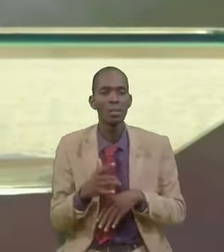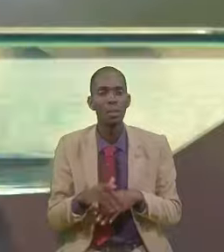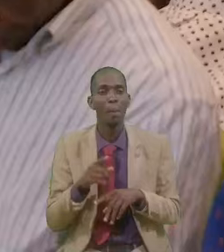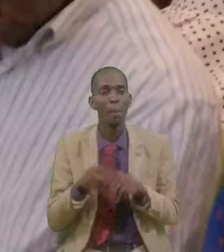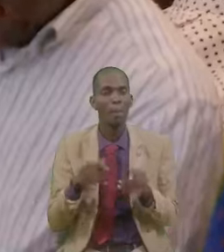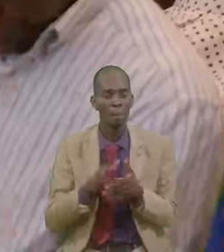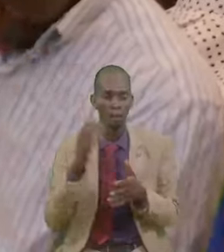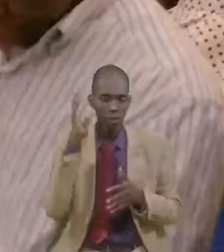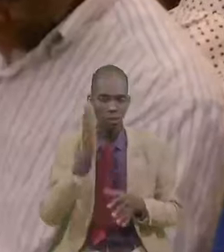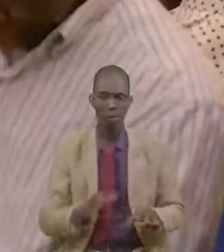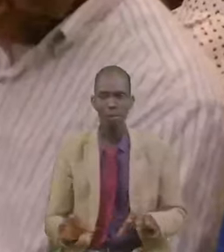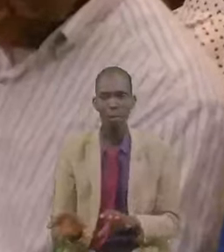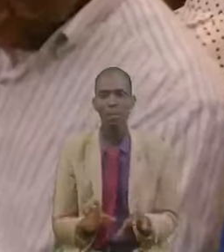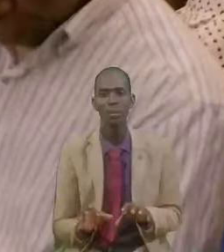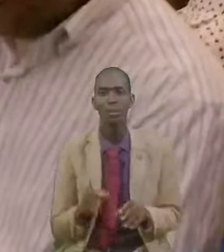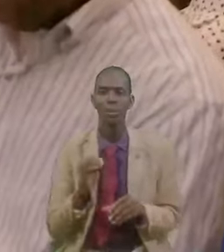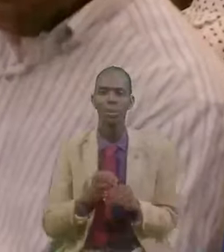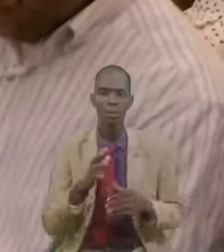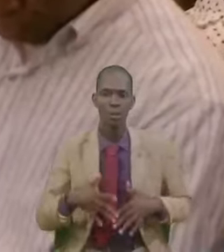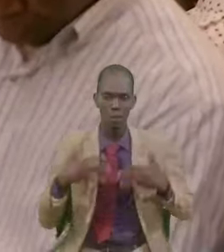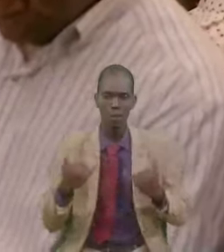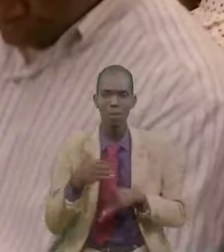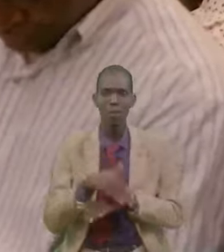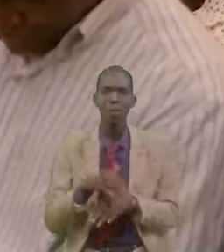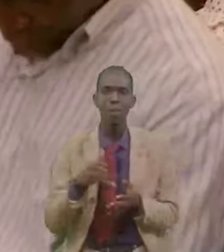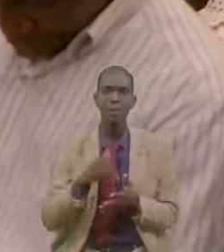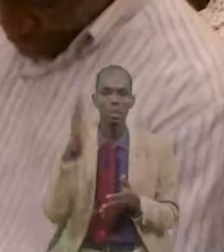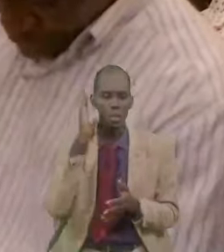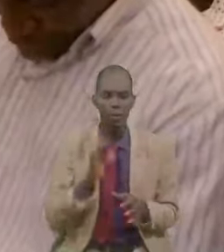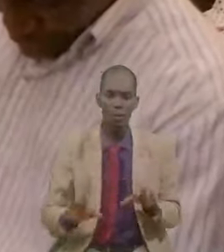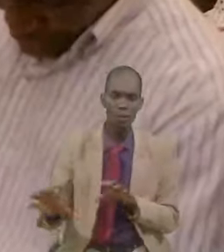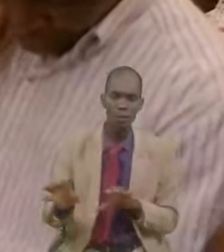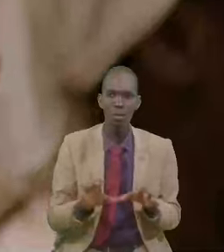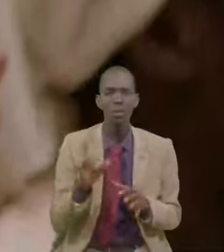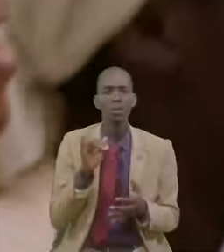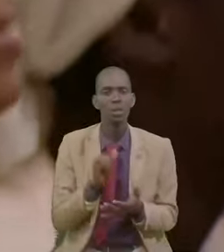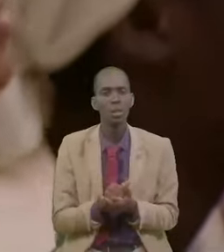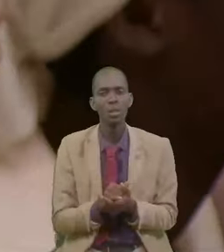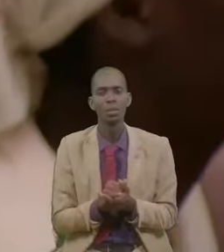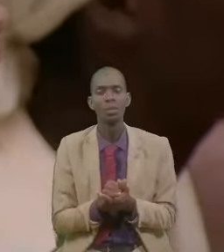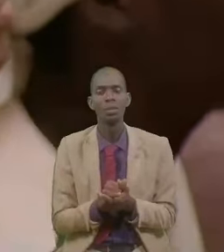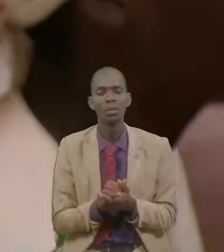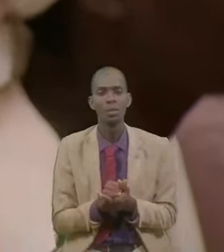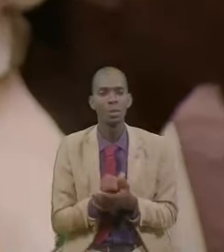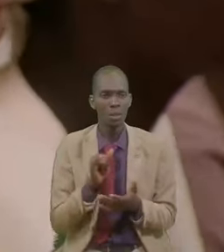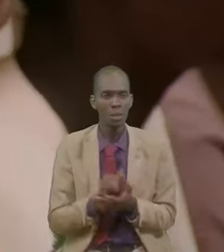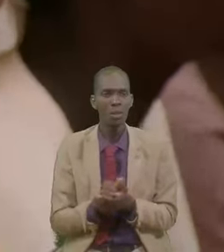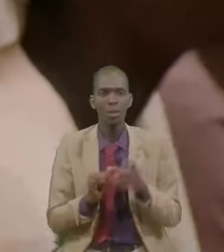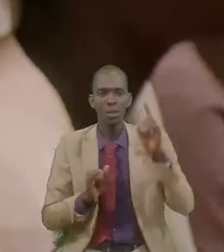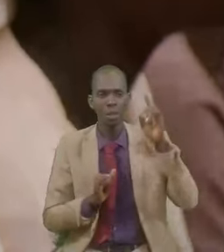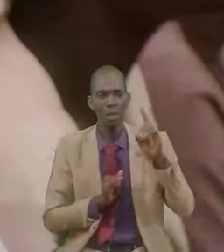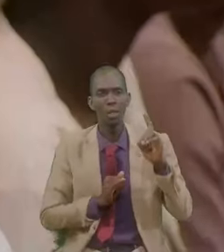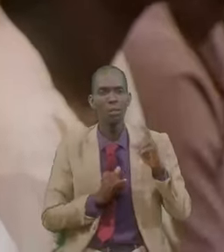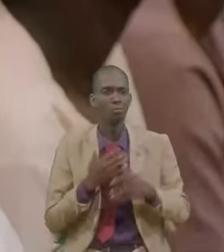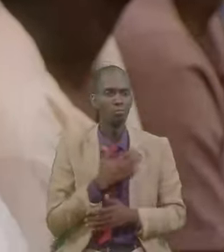sans avoir exécuté. Dans votre vie, cela exécutera la volonté de Dieu et accomplit